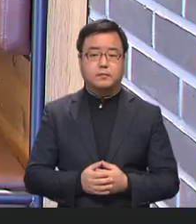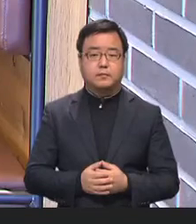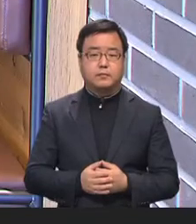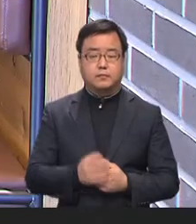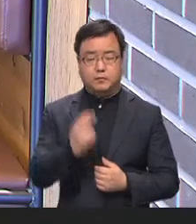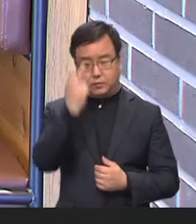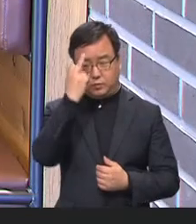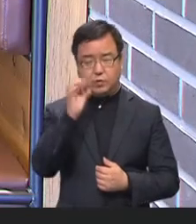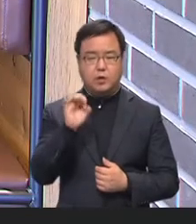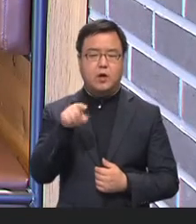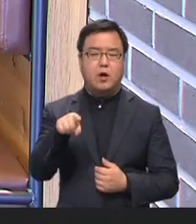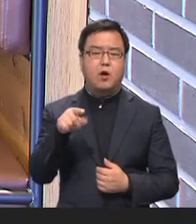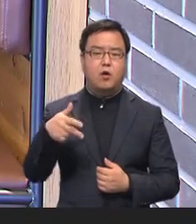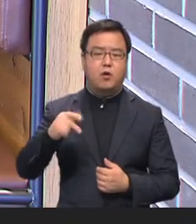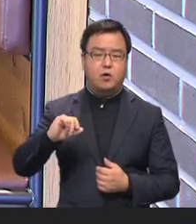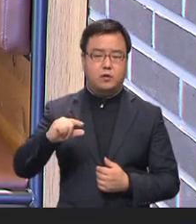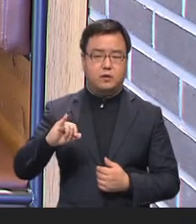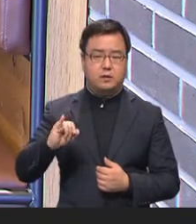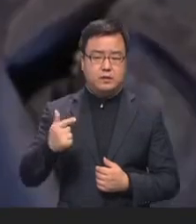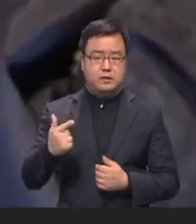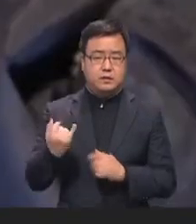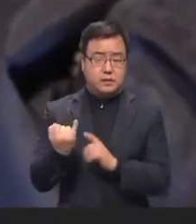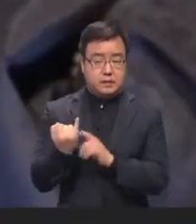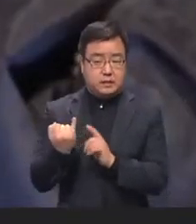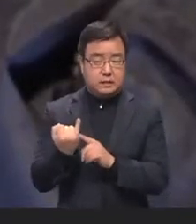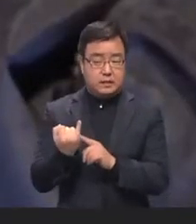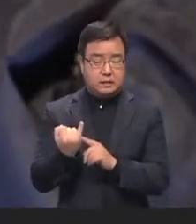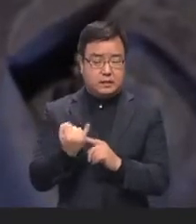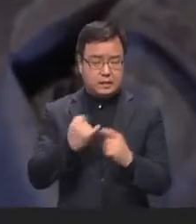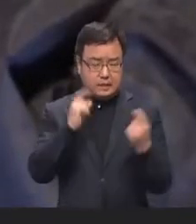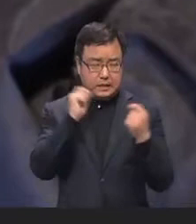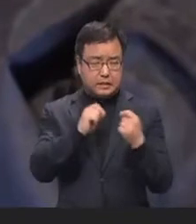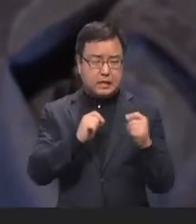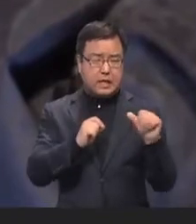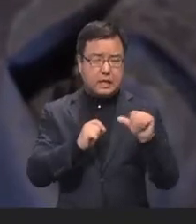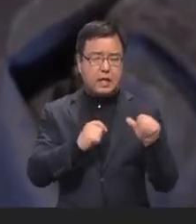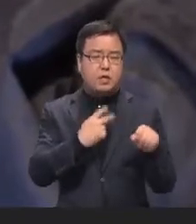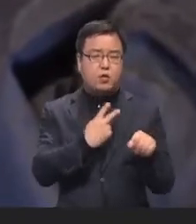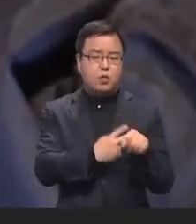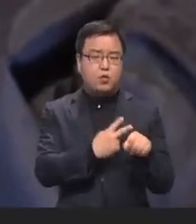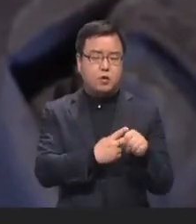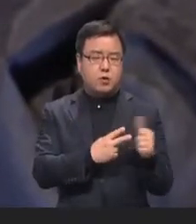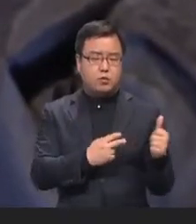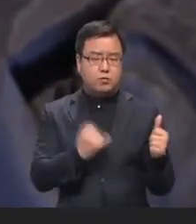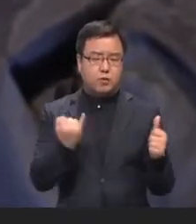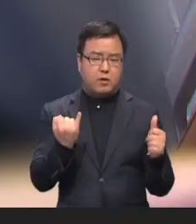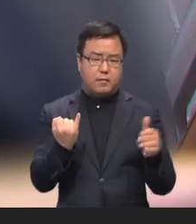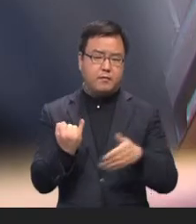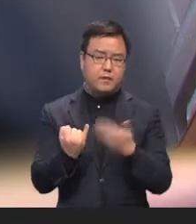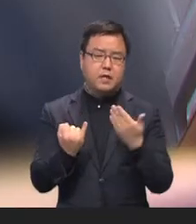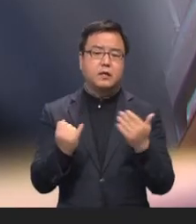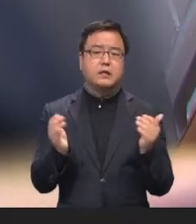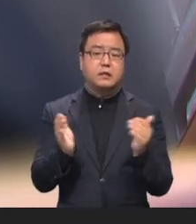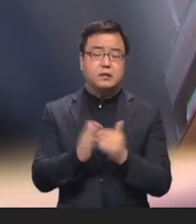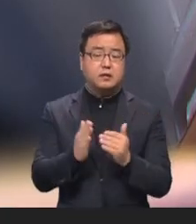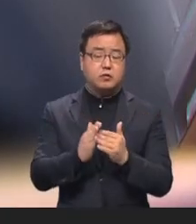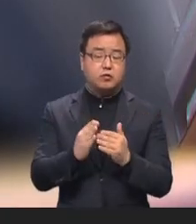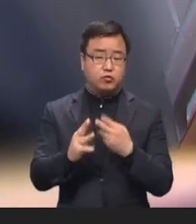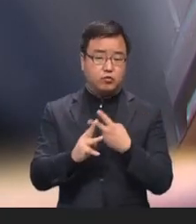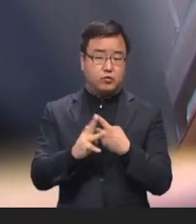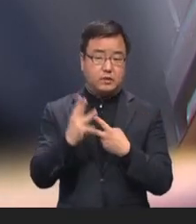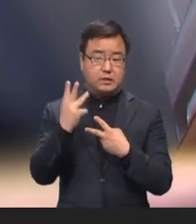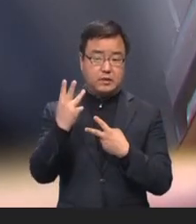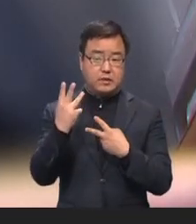채워진 씨가 평소 친하게 지내던 a 교사로부터 처음 성추행을 당한 건 중학교 3학년이 어떤 2011년 봄